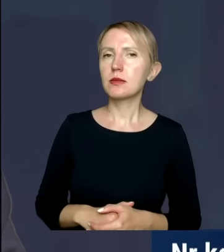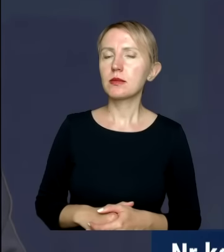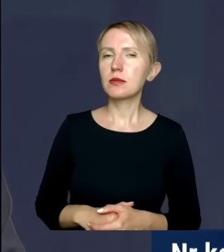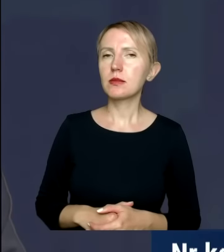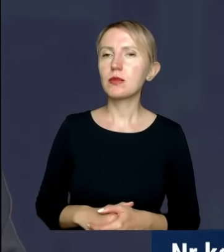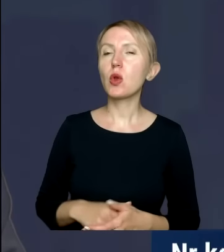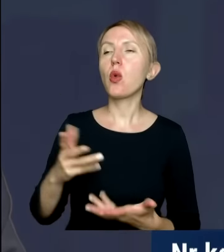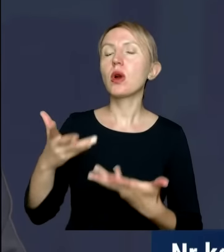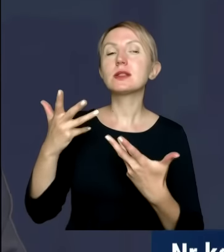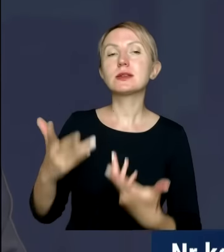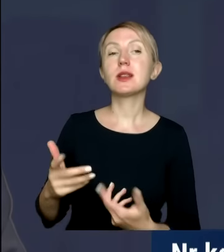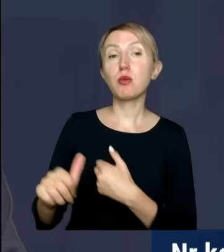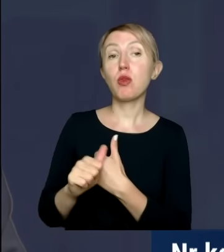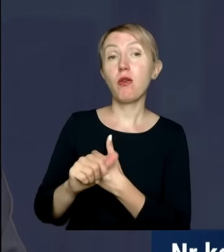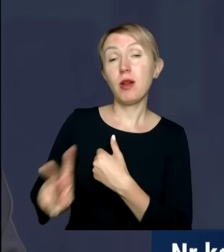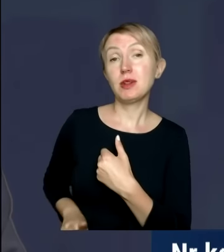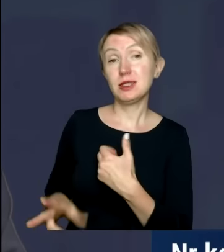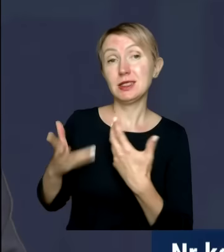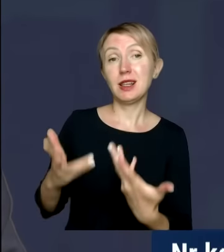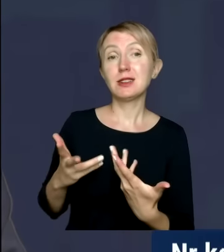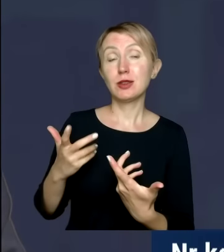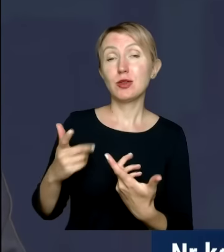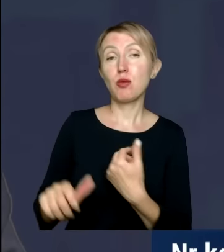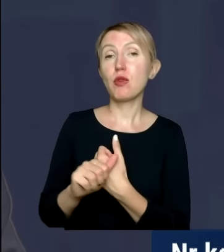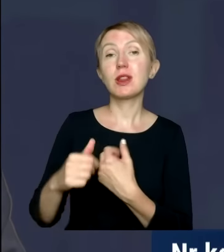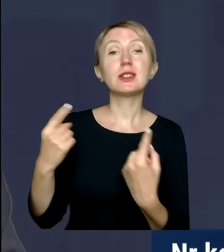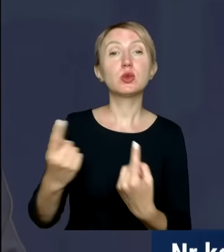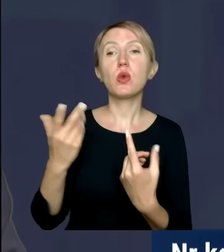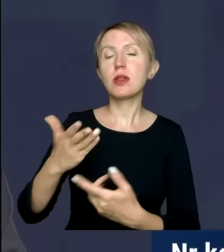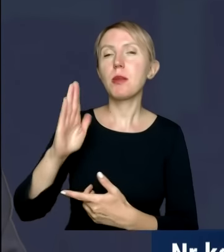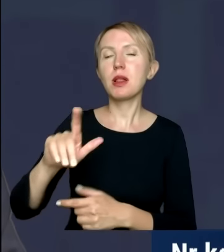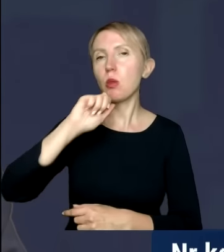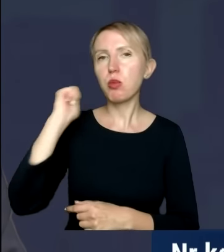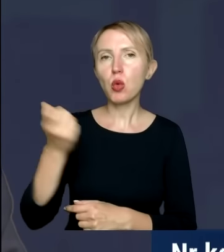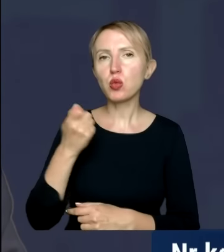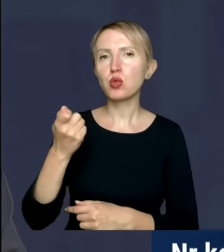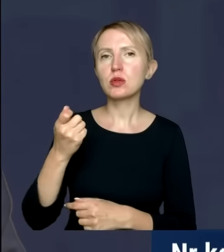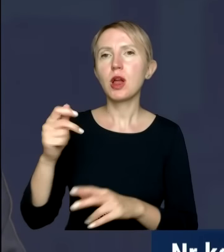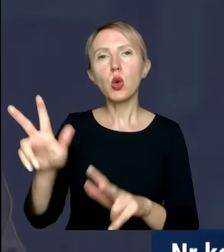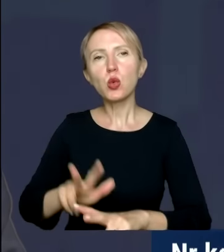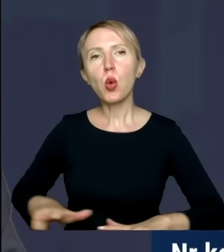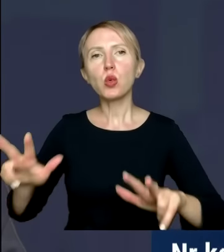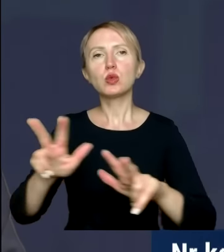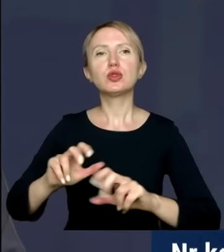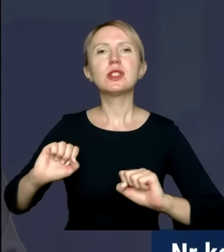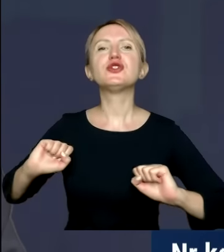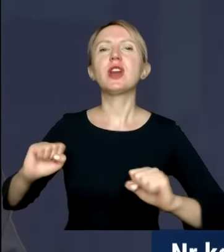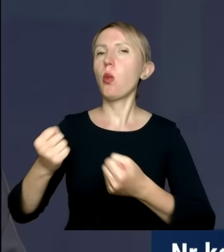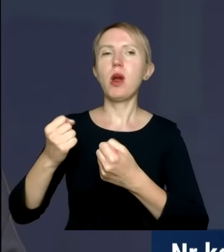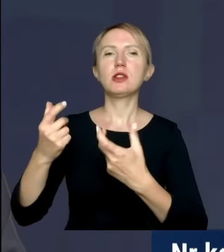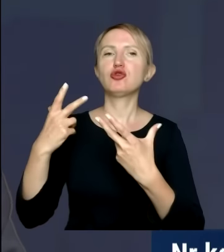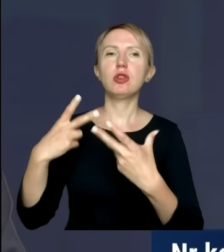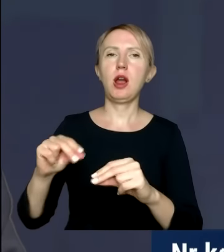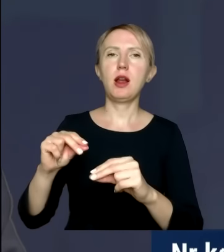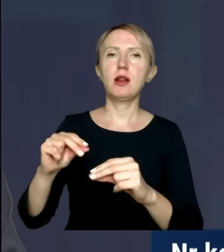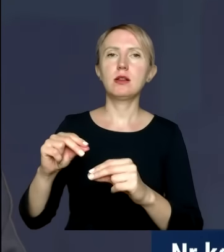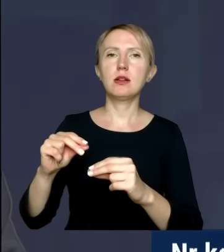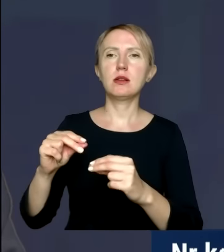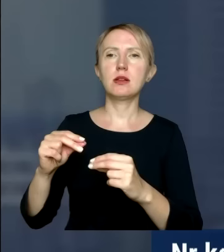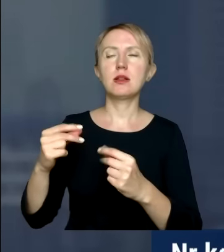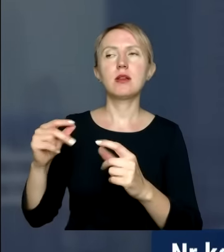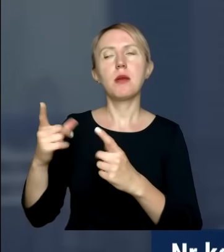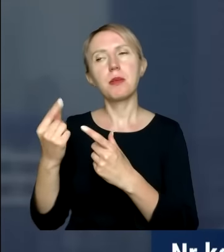doprowadzić do do tego że nie będzie takiej sytuacji że będą podróżowali podróżowały rodziny działaczy zamiast sparing partnerów